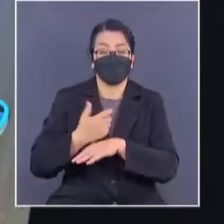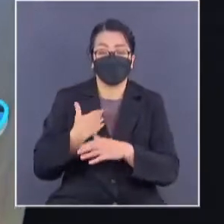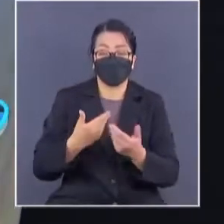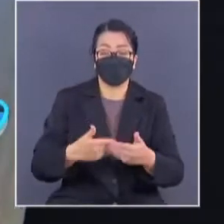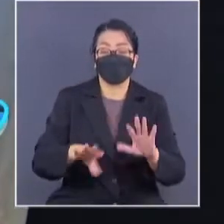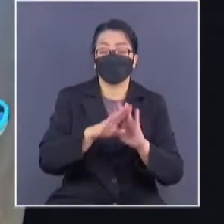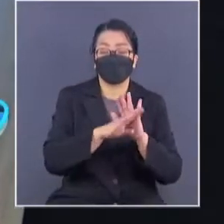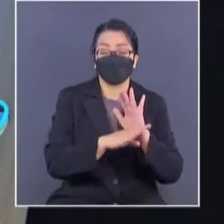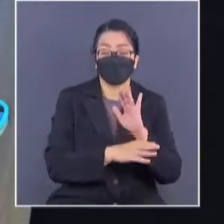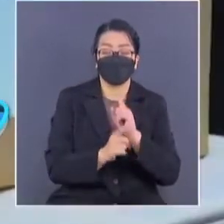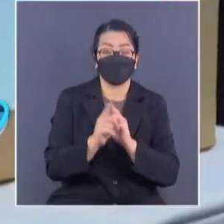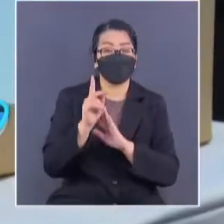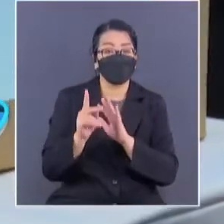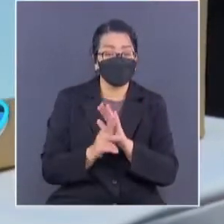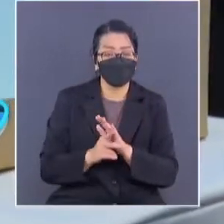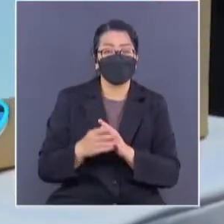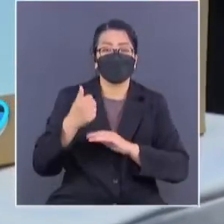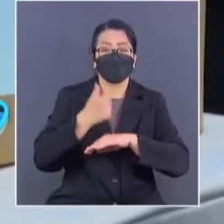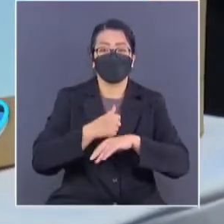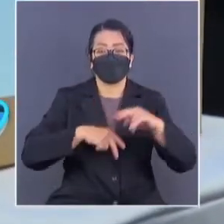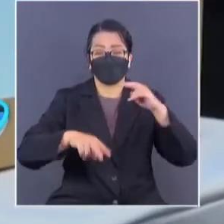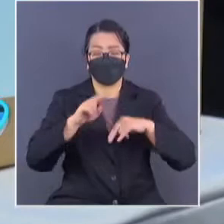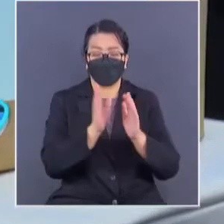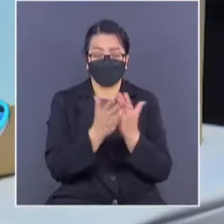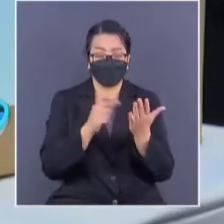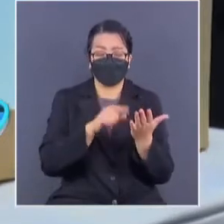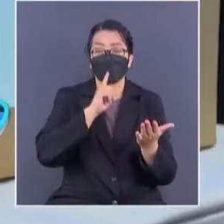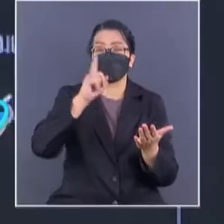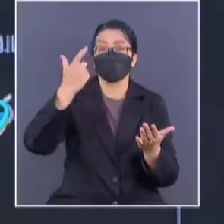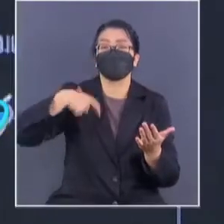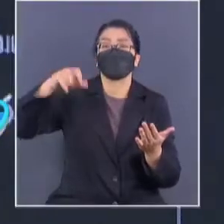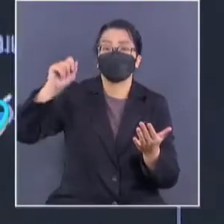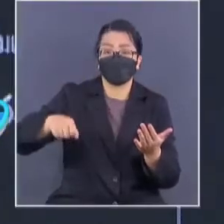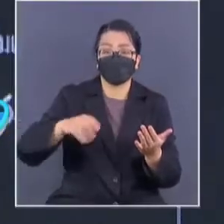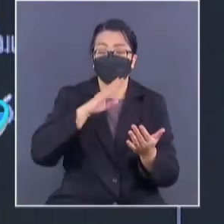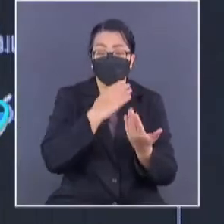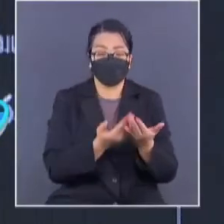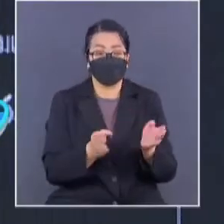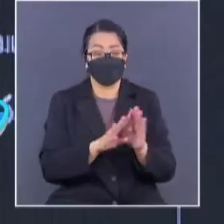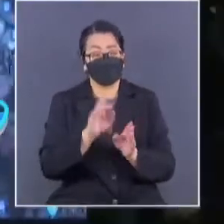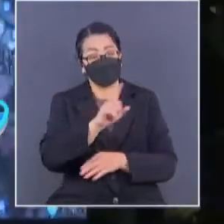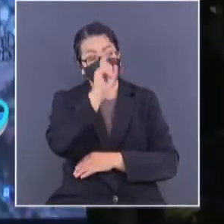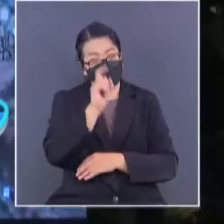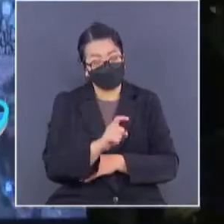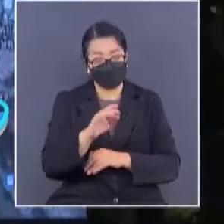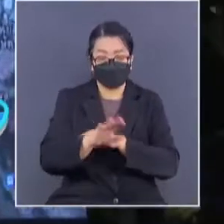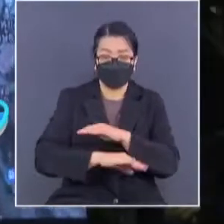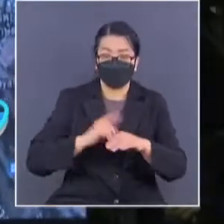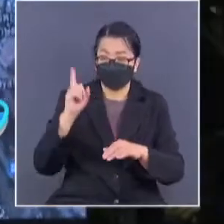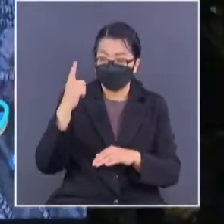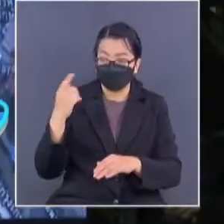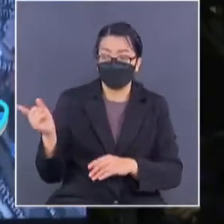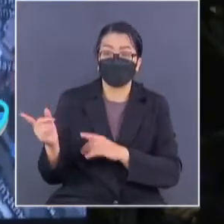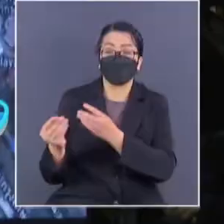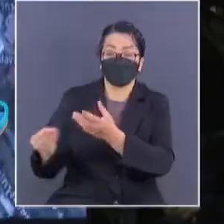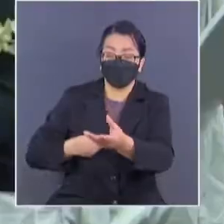ามขั้นตอนตามกฎหมายอัยการจะพิจารณาส่งฟ้องต่อศาลแต่หากครอบครัวมีข้อสงสัยแล้วก็มีหลักฐานใหม่ๆส